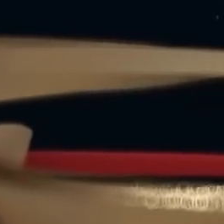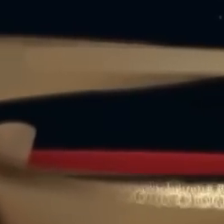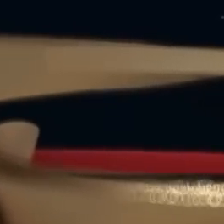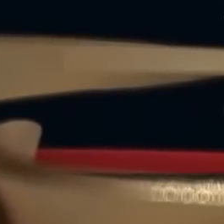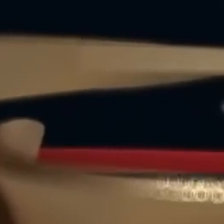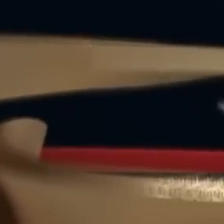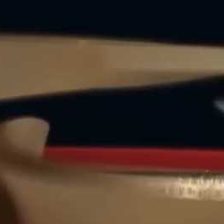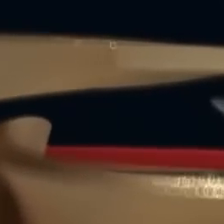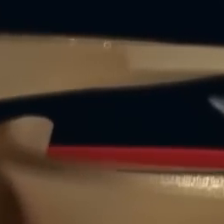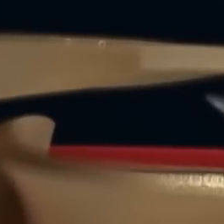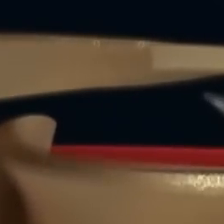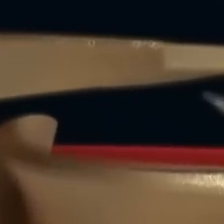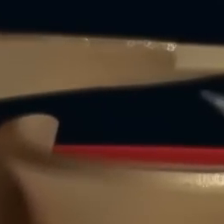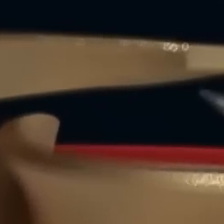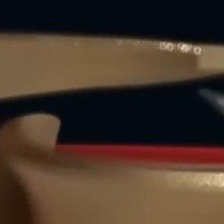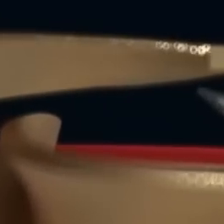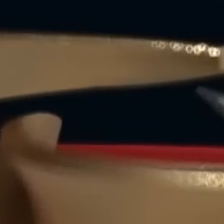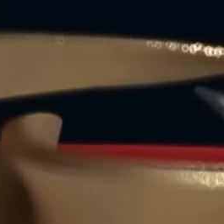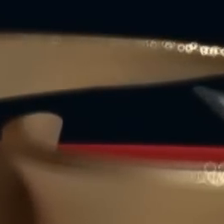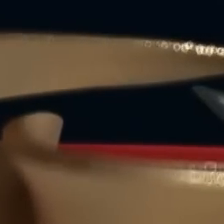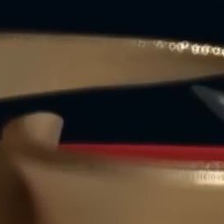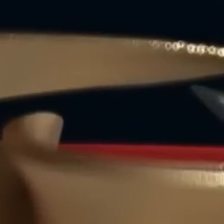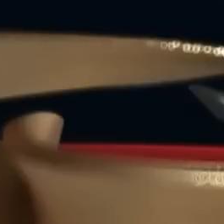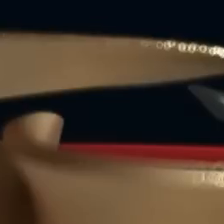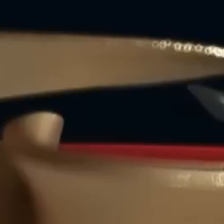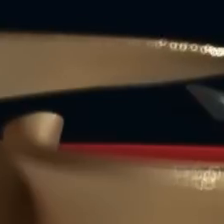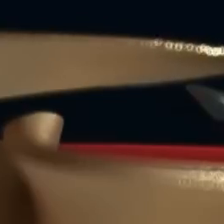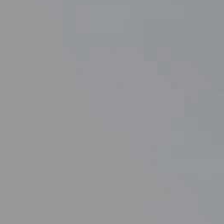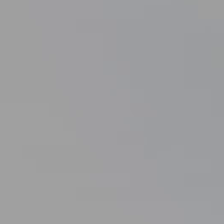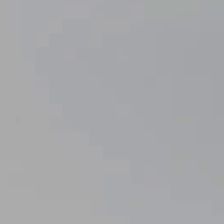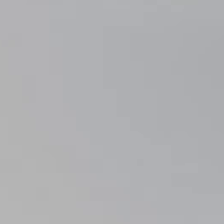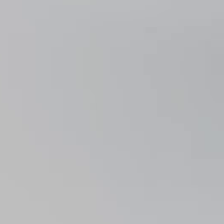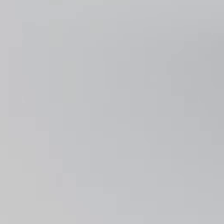الذكر إن كنتم لا تعلمون.